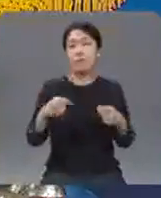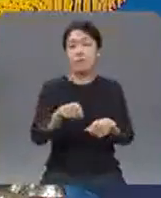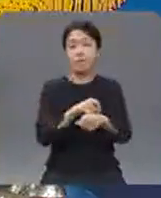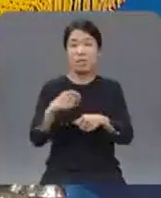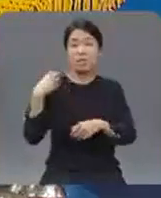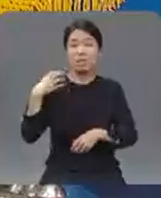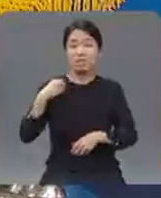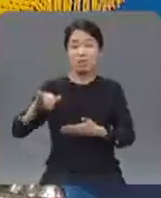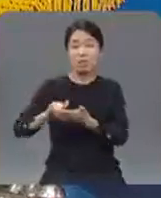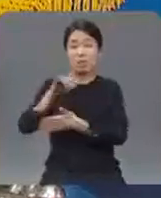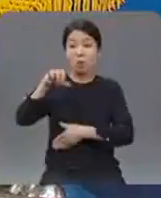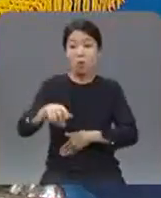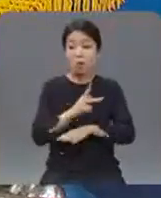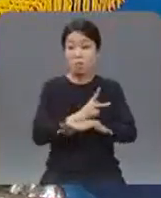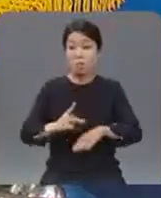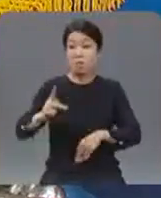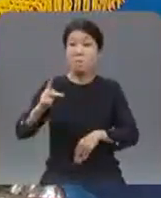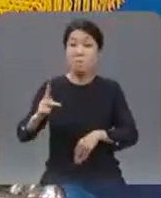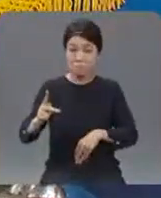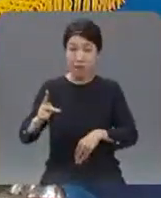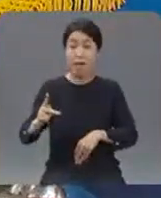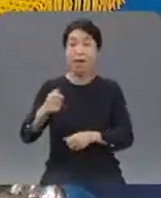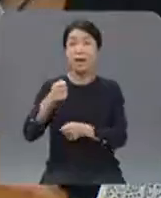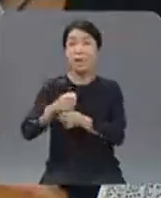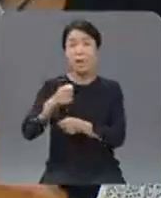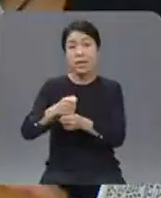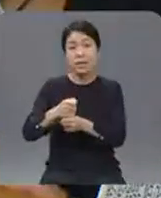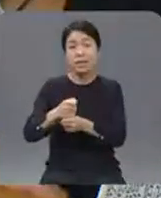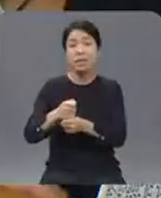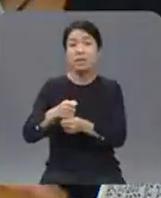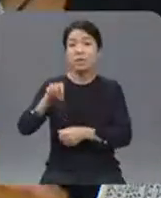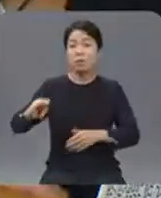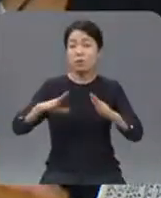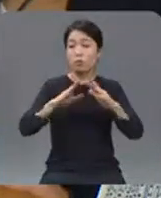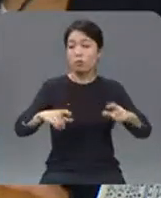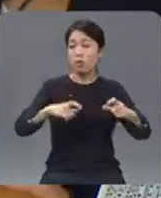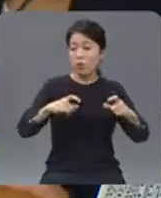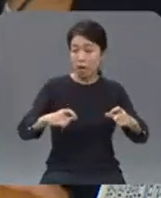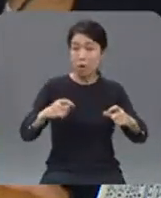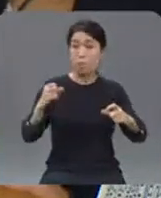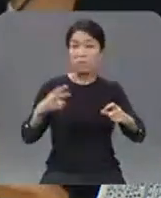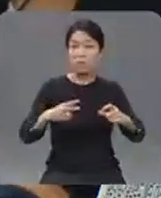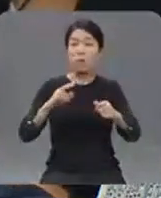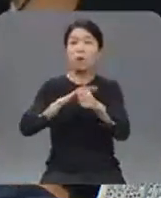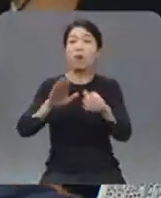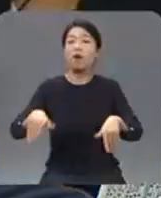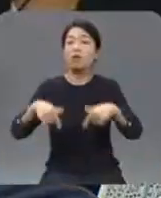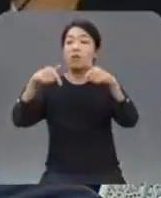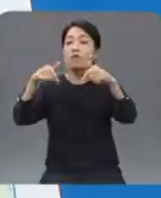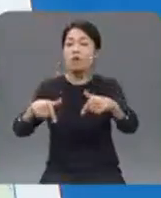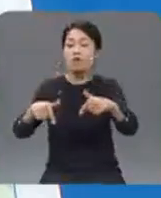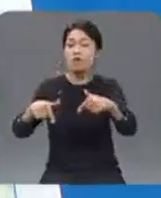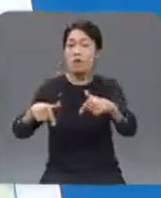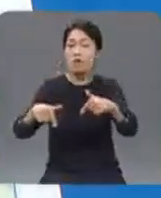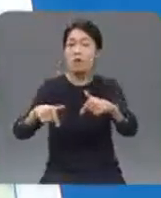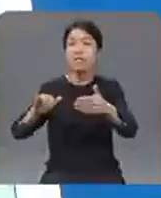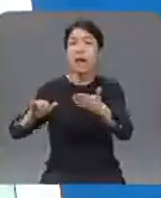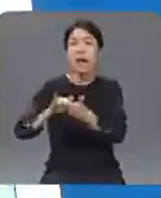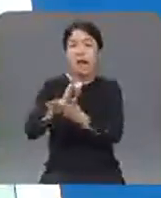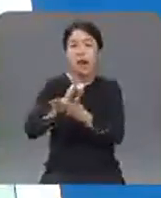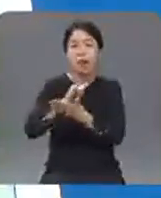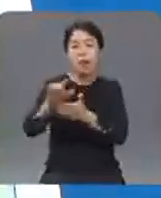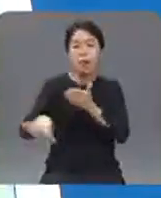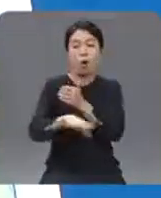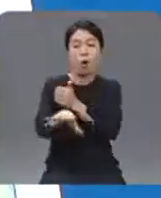무한 국제공항에 ktx가 경유하도록 만들어 광주 전남권은 물론 경남 서부권까지 항공편